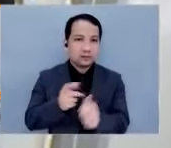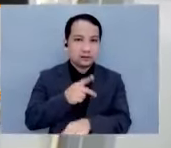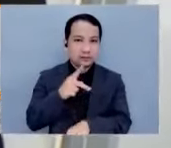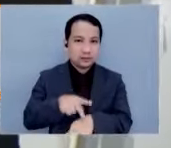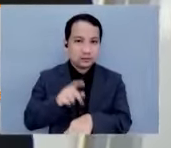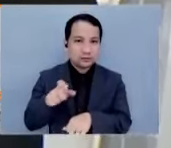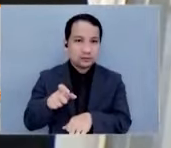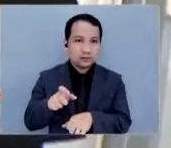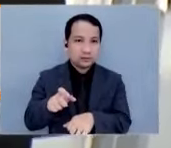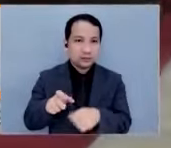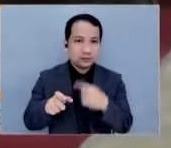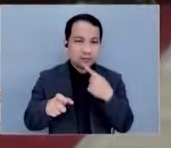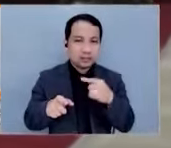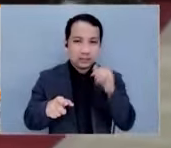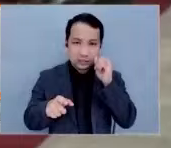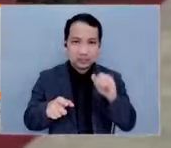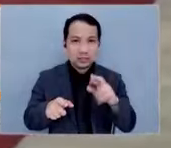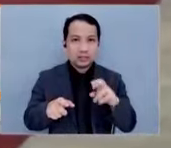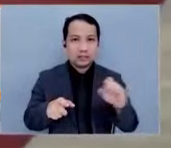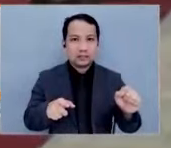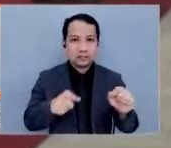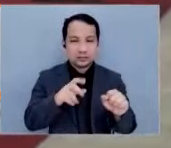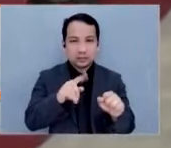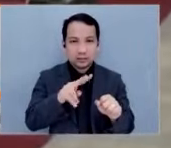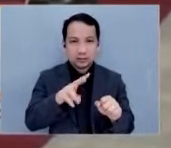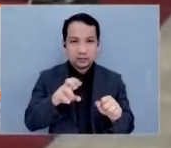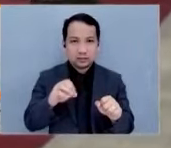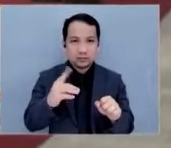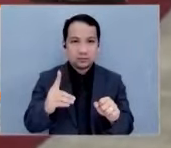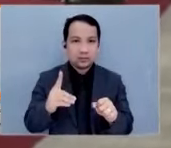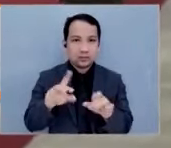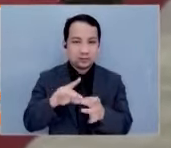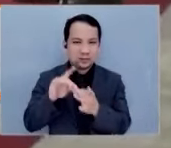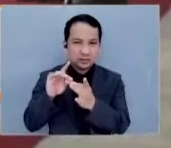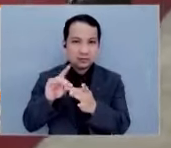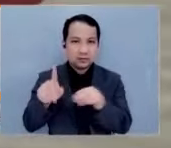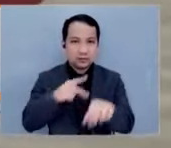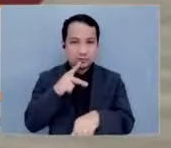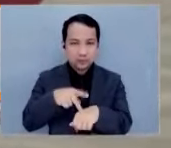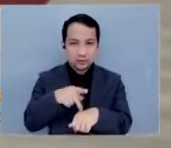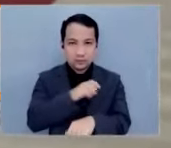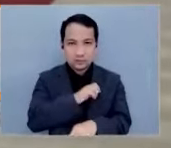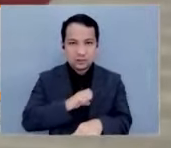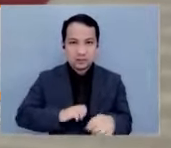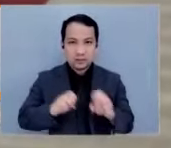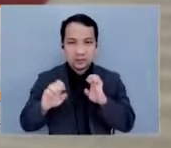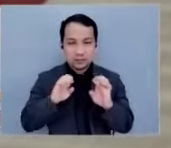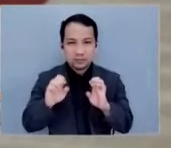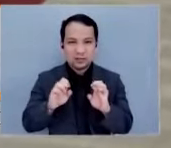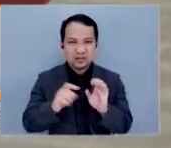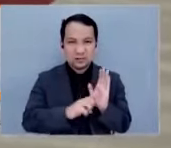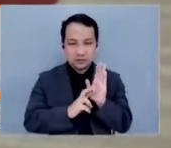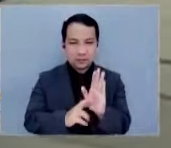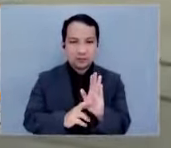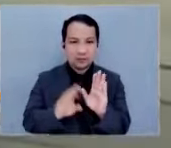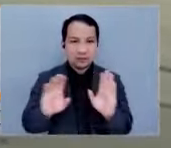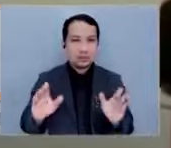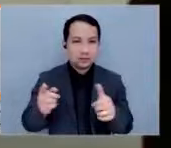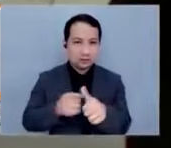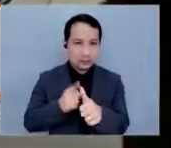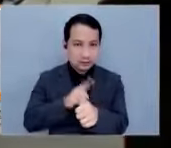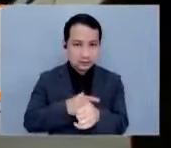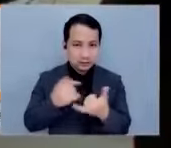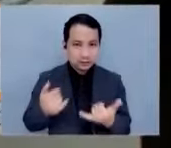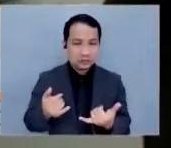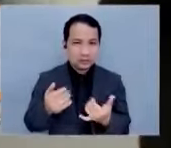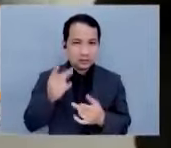Germany Irene Susan Natividad at ilang piling tauhan ng Philippine Embassy. Una naman sa agenda ng Pangulo ngayong araw ang